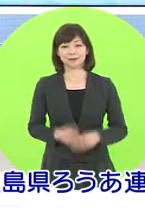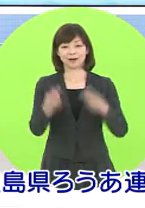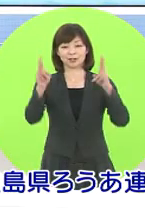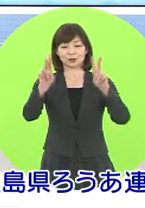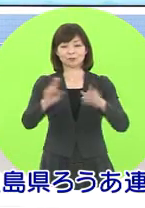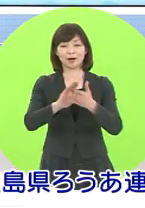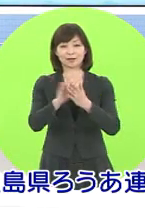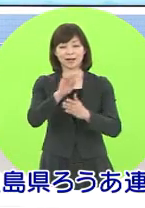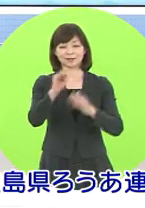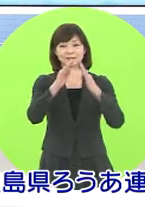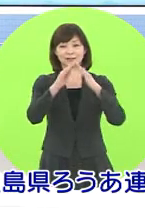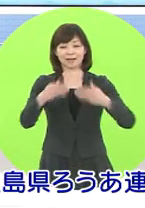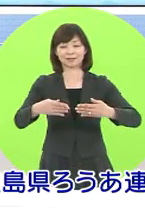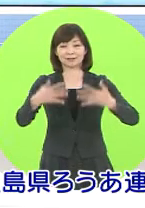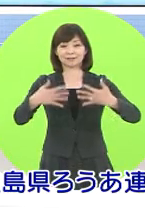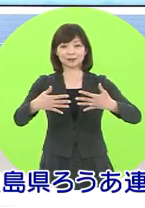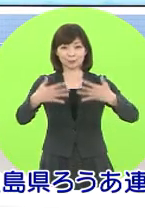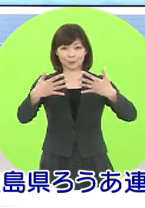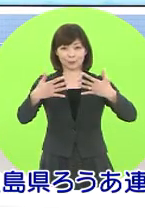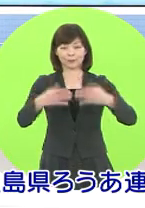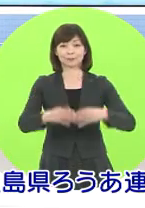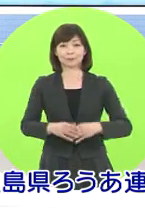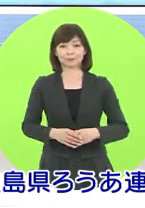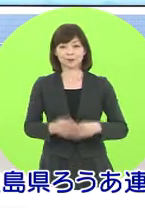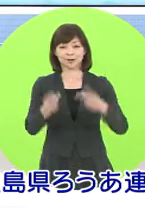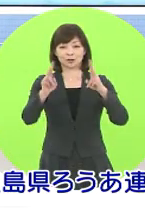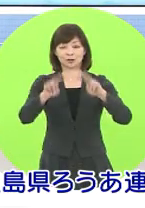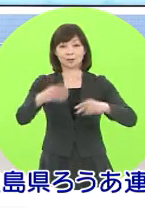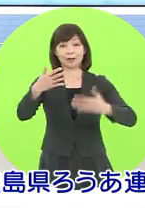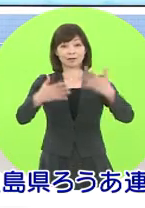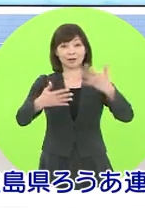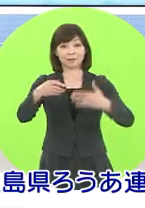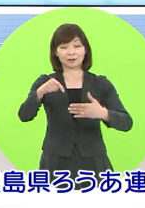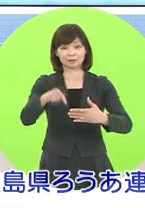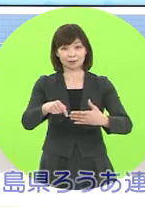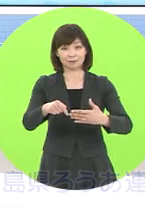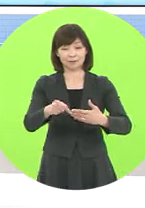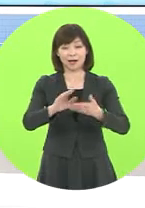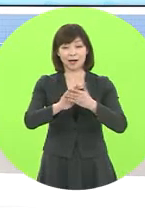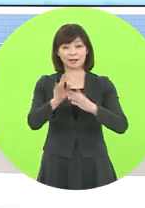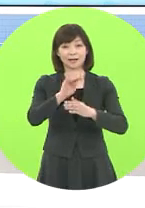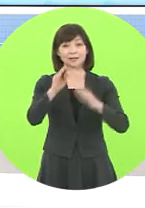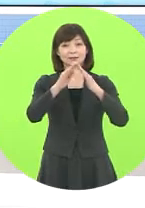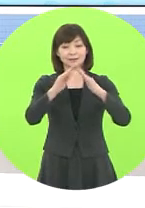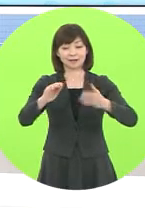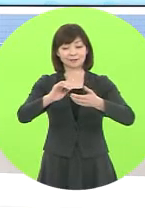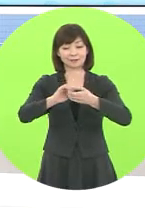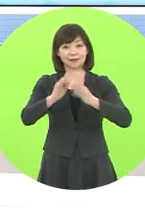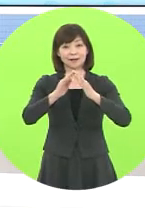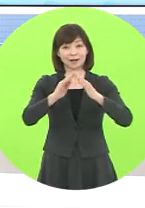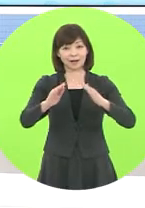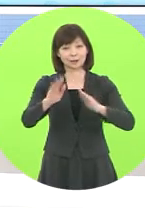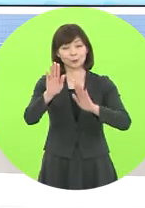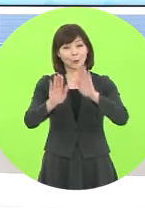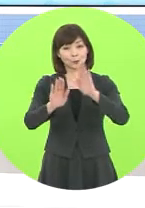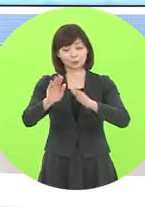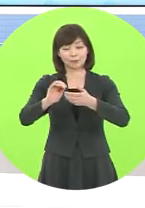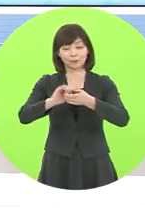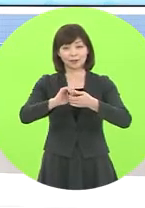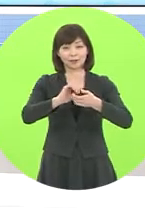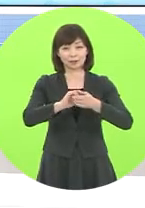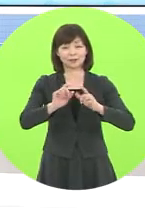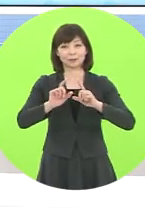広島県議会ダイジェストです。広島テレビでは広島県議会の定例会の様子を定期的にお伝え